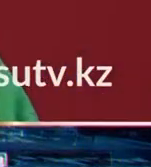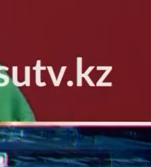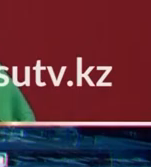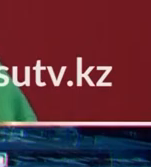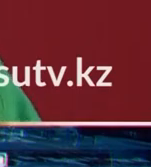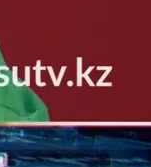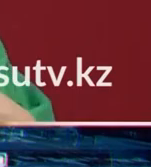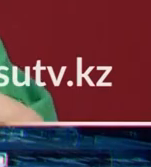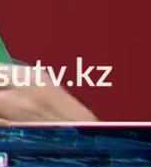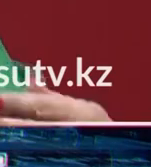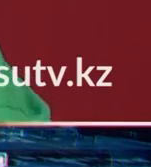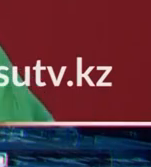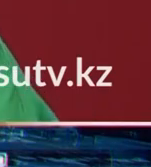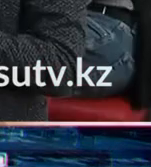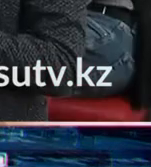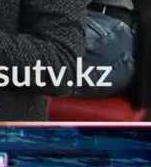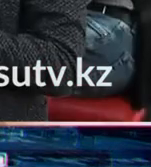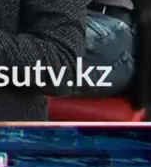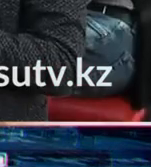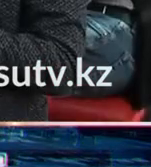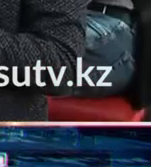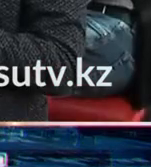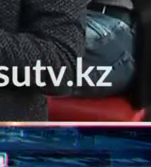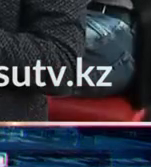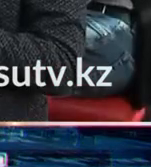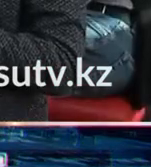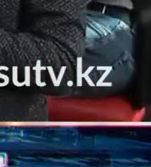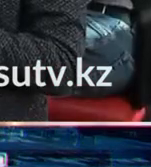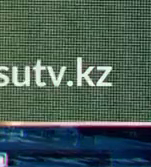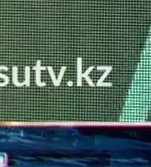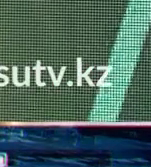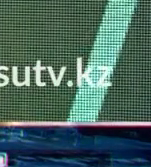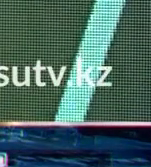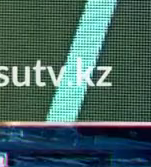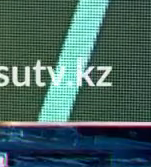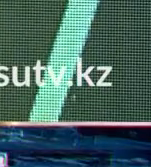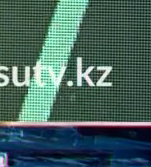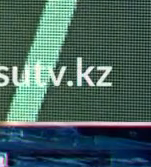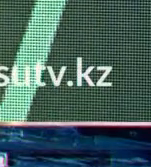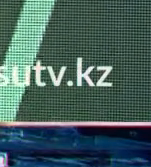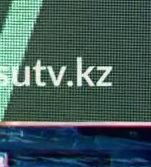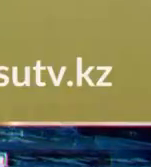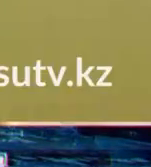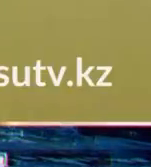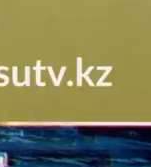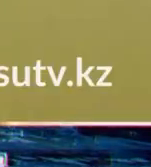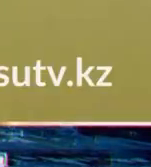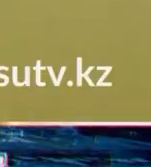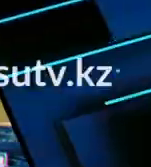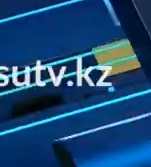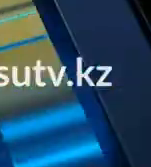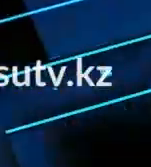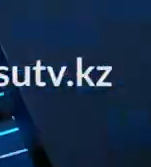Республикалық бұқаралық ақпарат құралдары өкілдері өңірімізде Талдықорғанда алғаш рет Жетсу Creative Days шығармашылық фестивалі басталды.